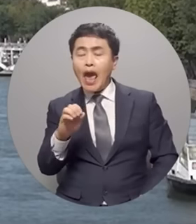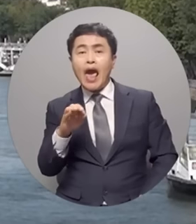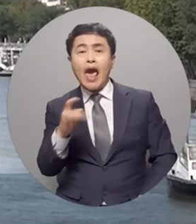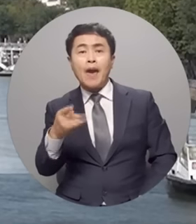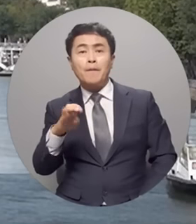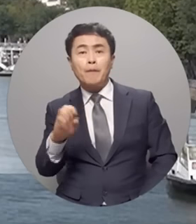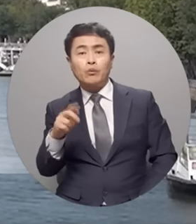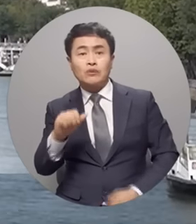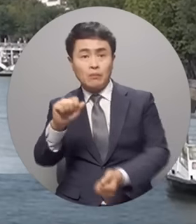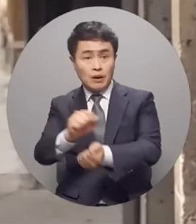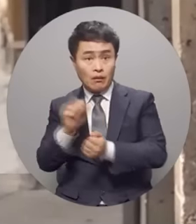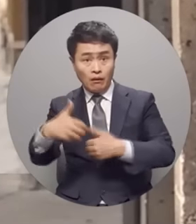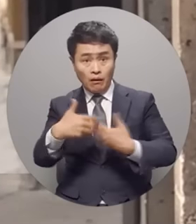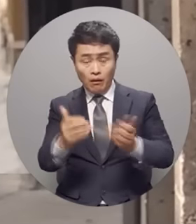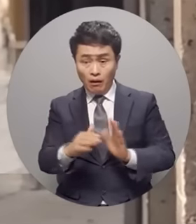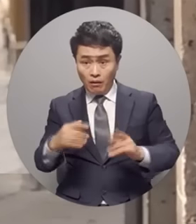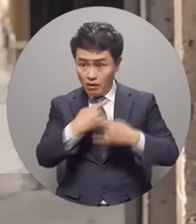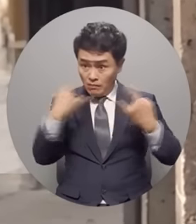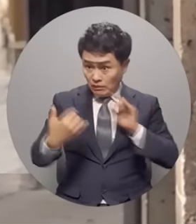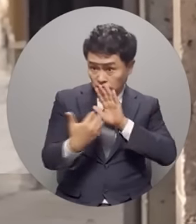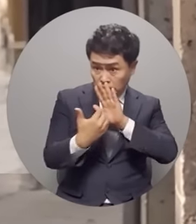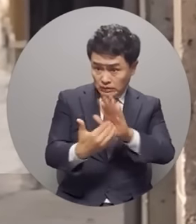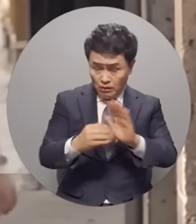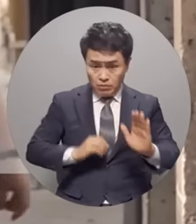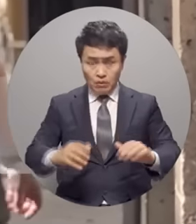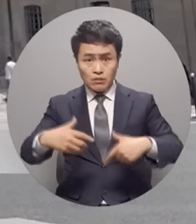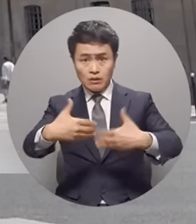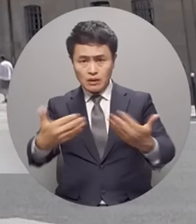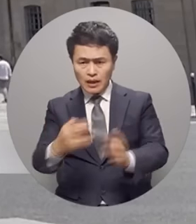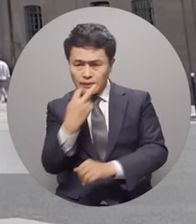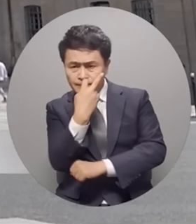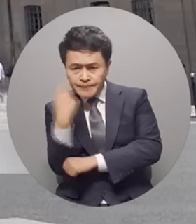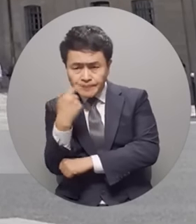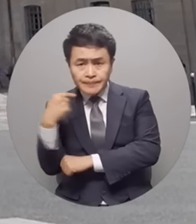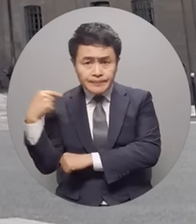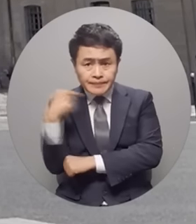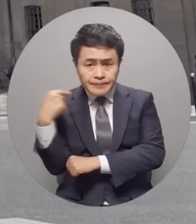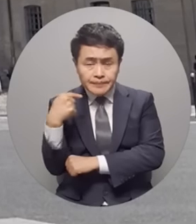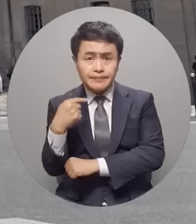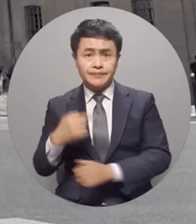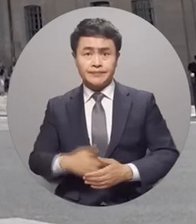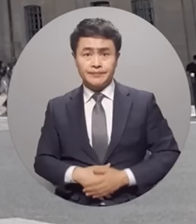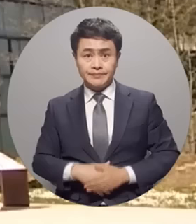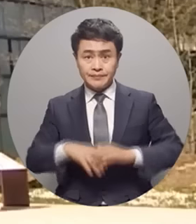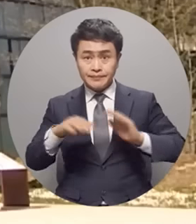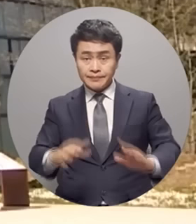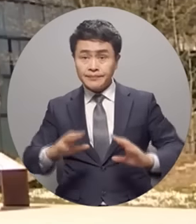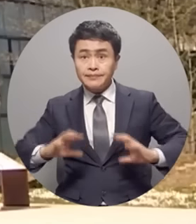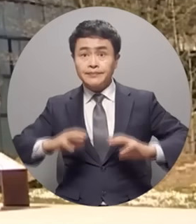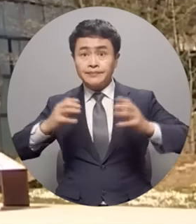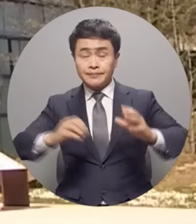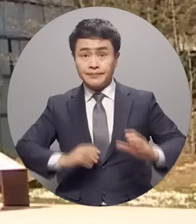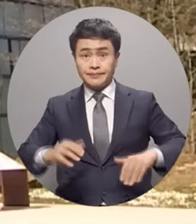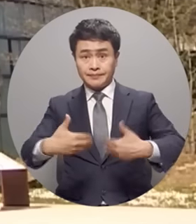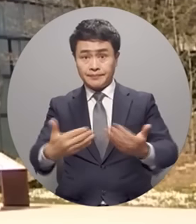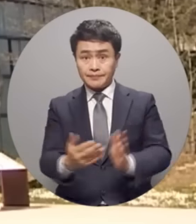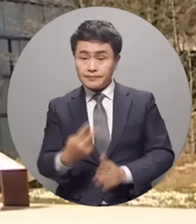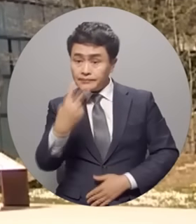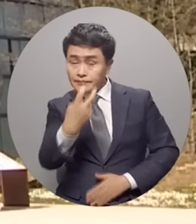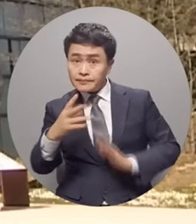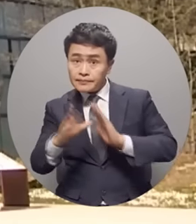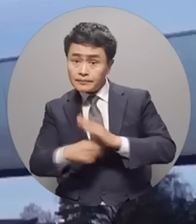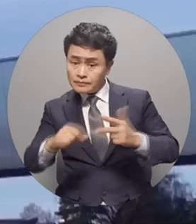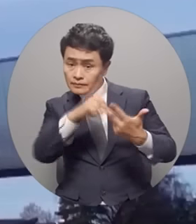최고 경계태세에 돌입한 프랑스는 보건당국이 감시 체계를 강화하기로 했습니다. 세계보건기구는 2022년